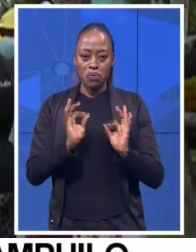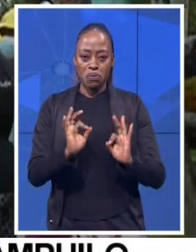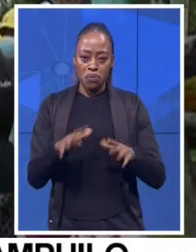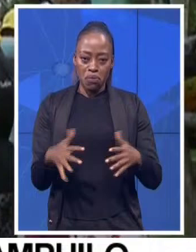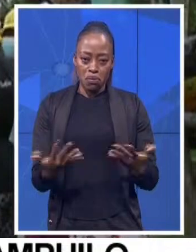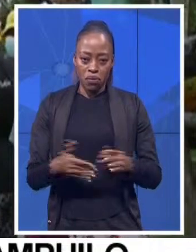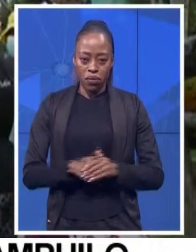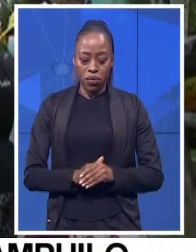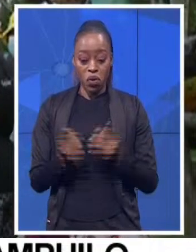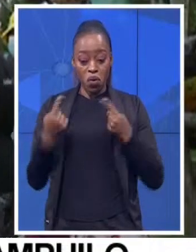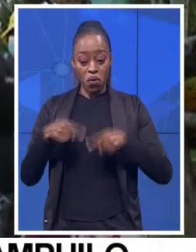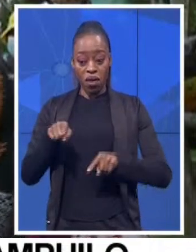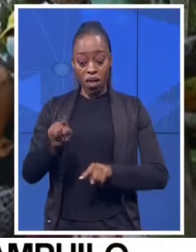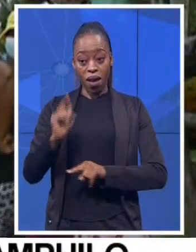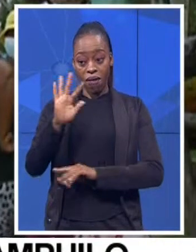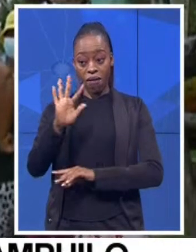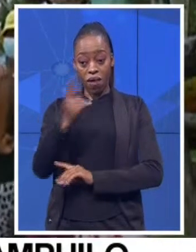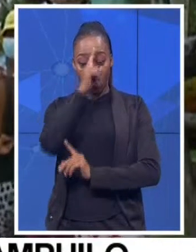ufika ngo-5